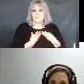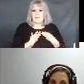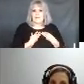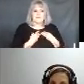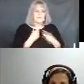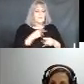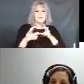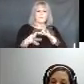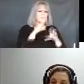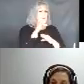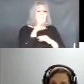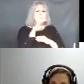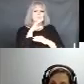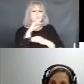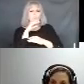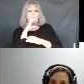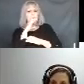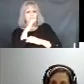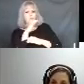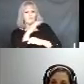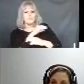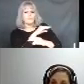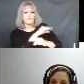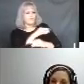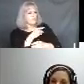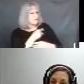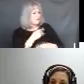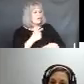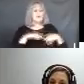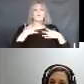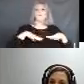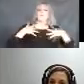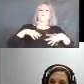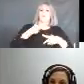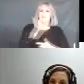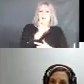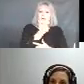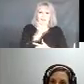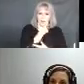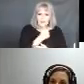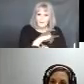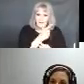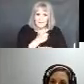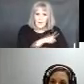gesond, en toe kom die volk mos, wat sê Petrus toe vir hulle?